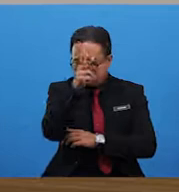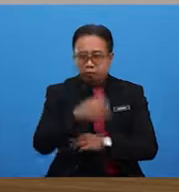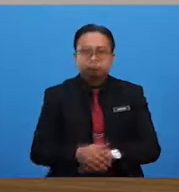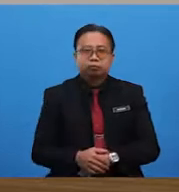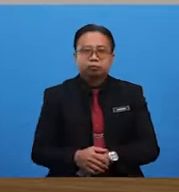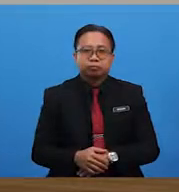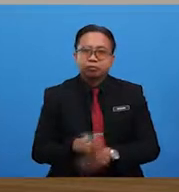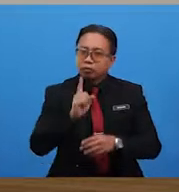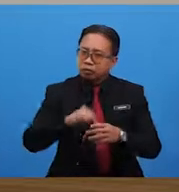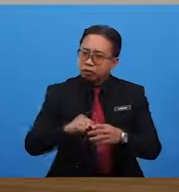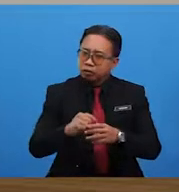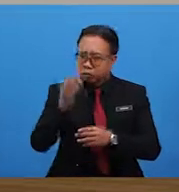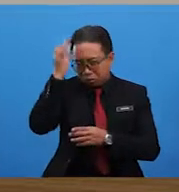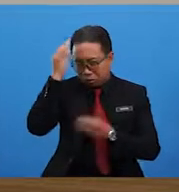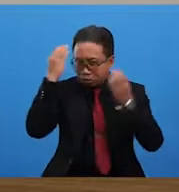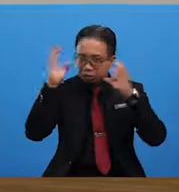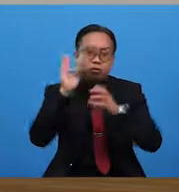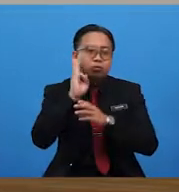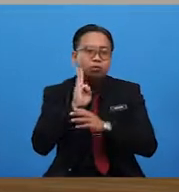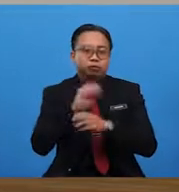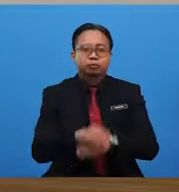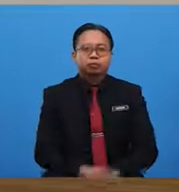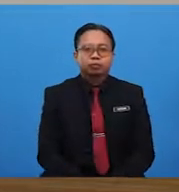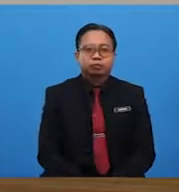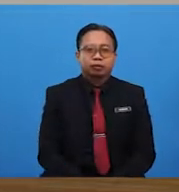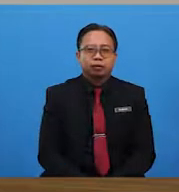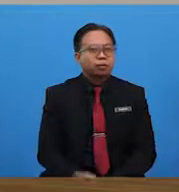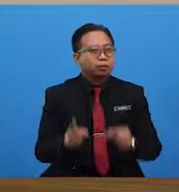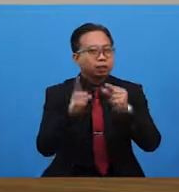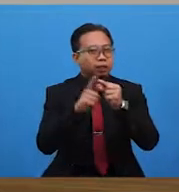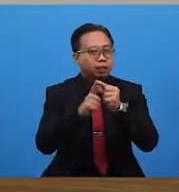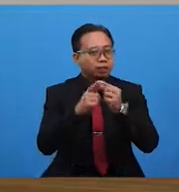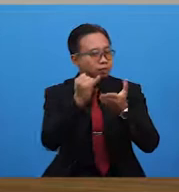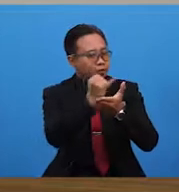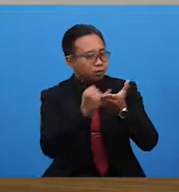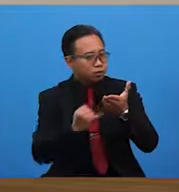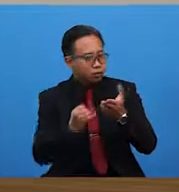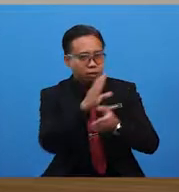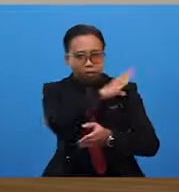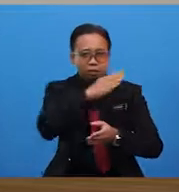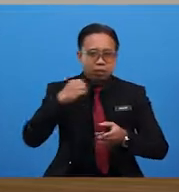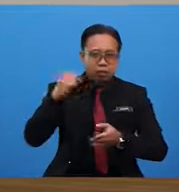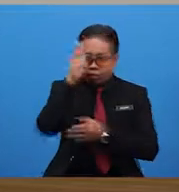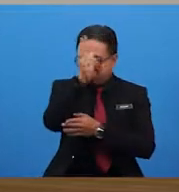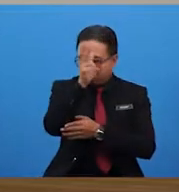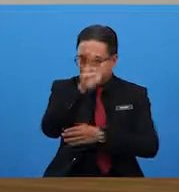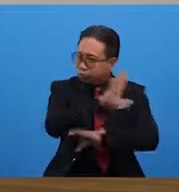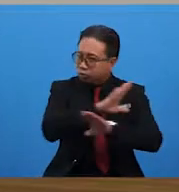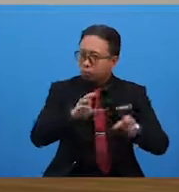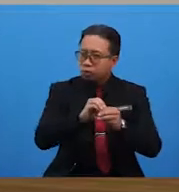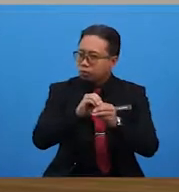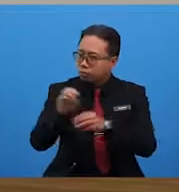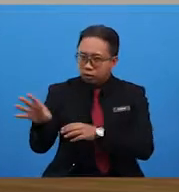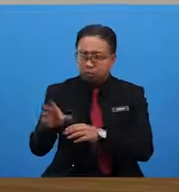sejujurnya saya setuju apa ya Jaguar sktk ini Joe perkataan seni dan kreatif tidak dapat dipisahkan betul ini